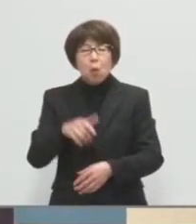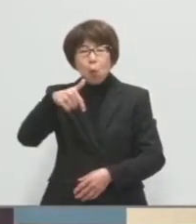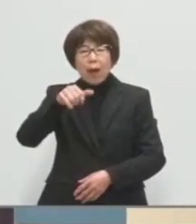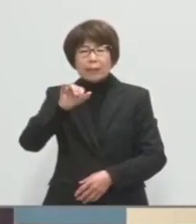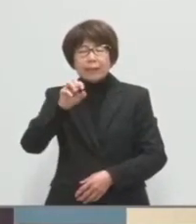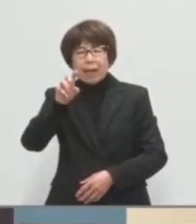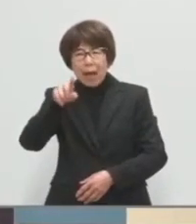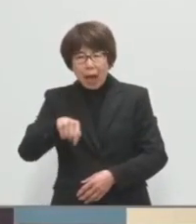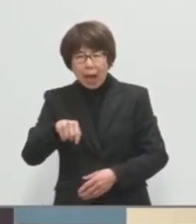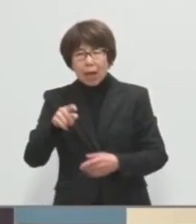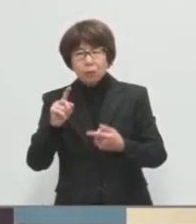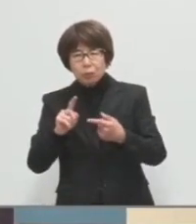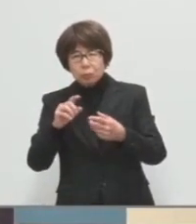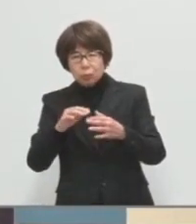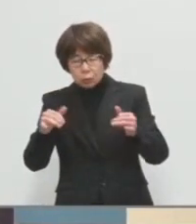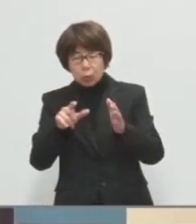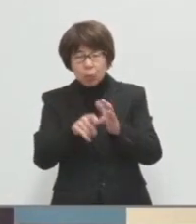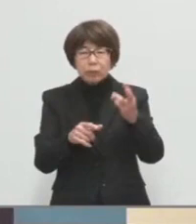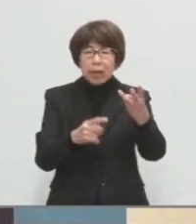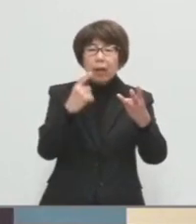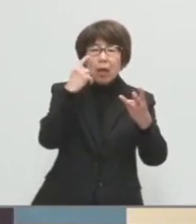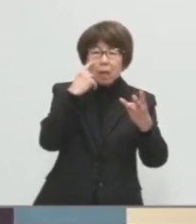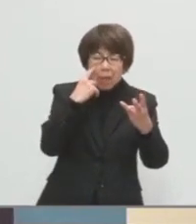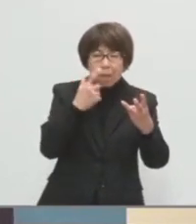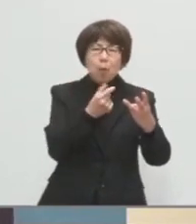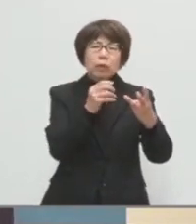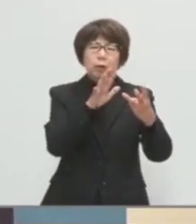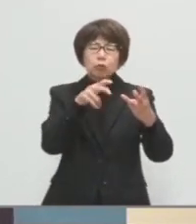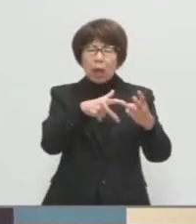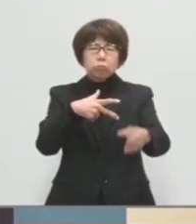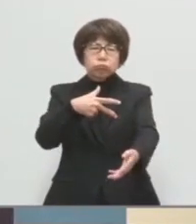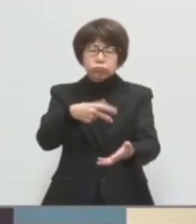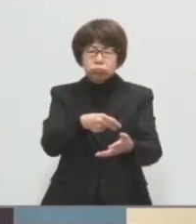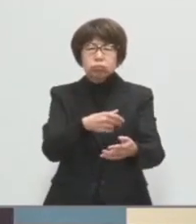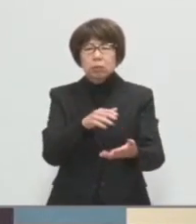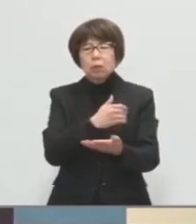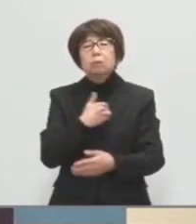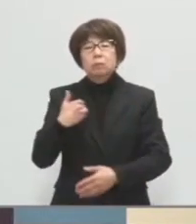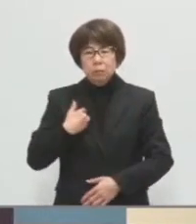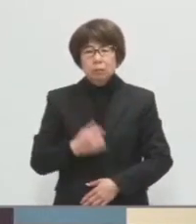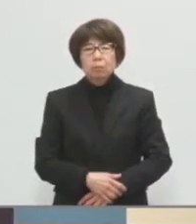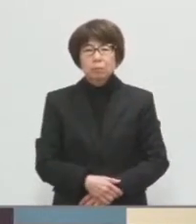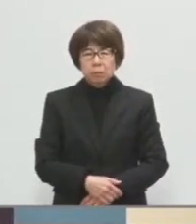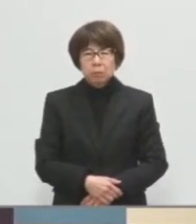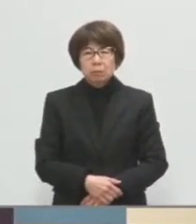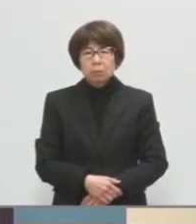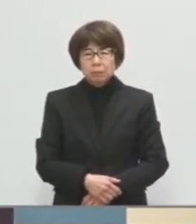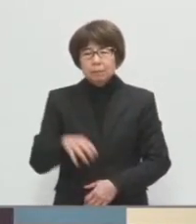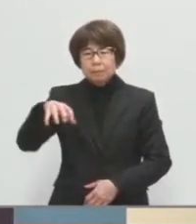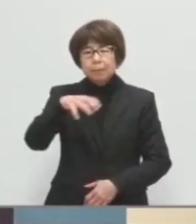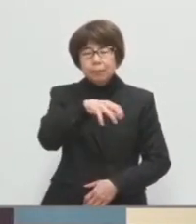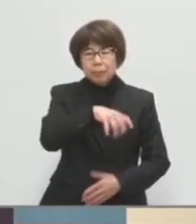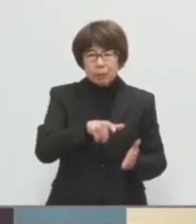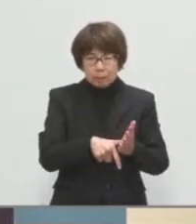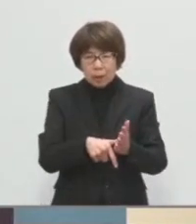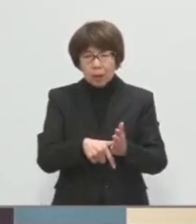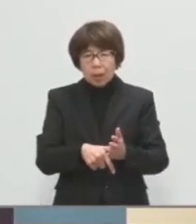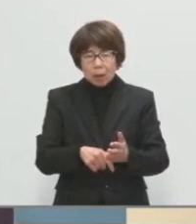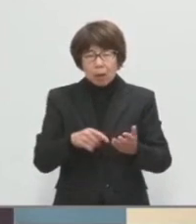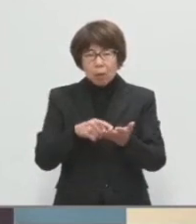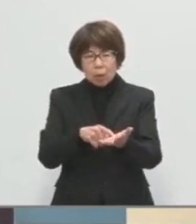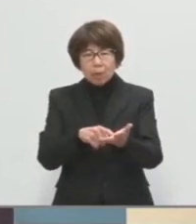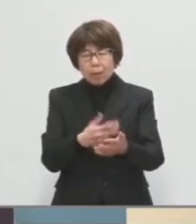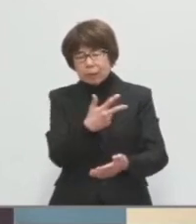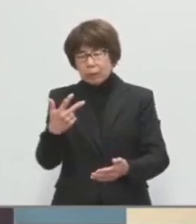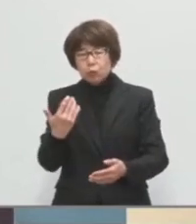ご利用いただければと存じます接種は予約制であります各会場接種開始のおおむね1週間前